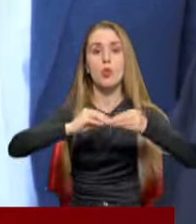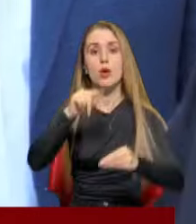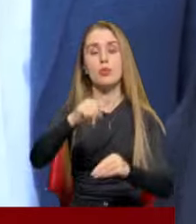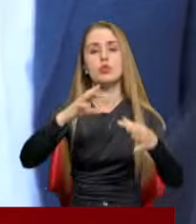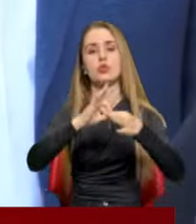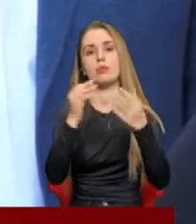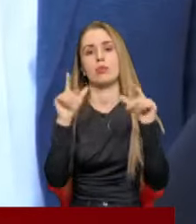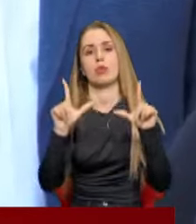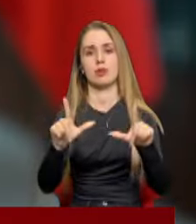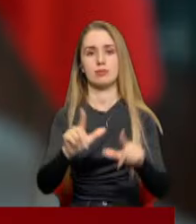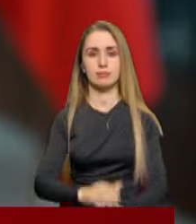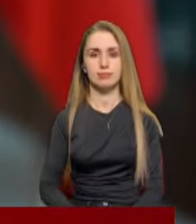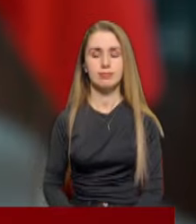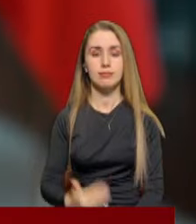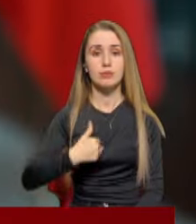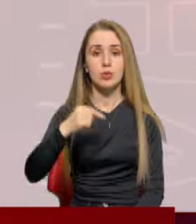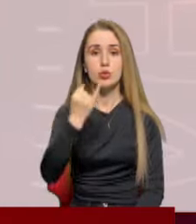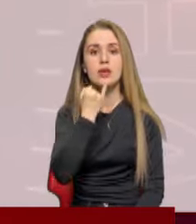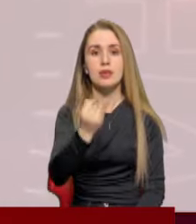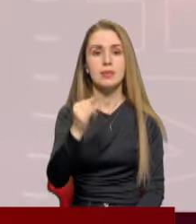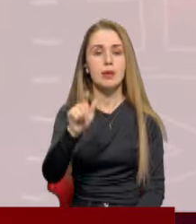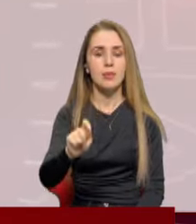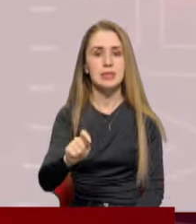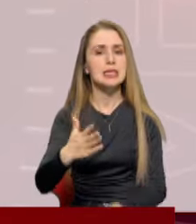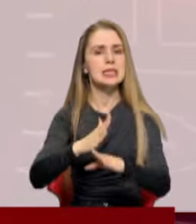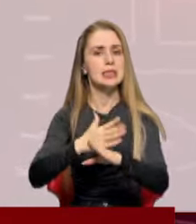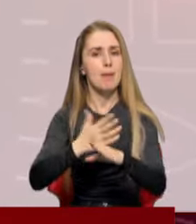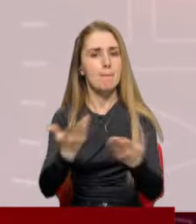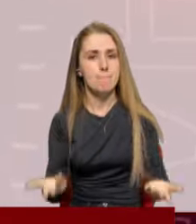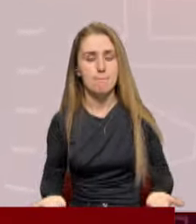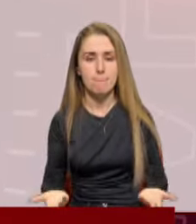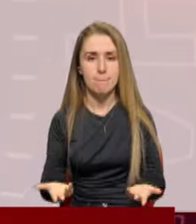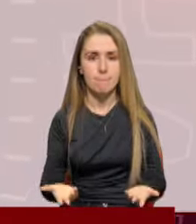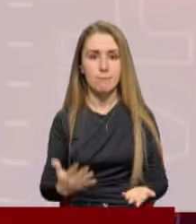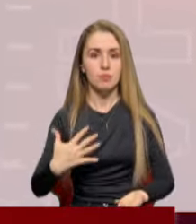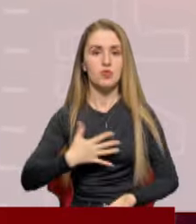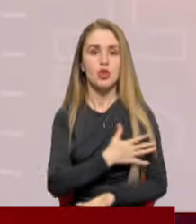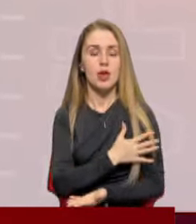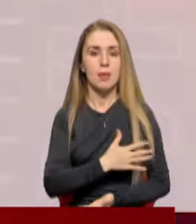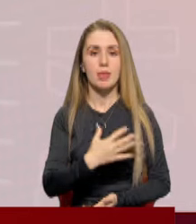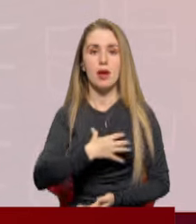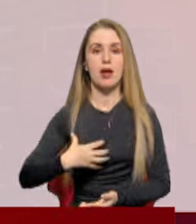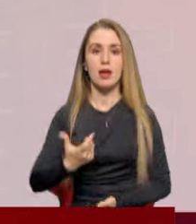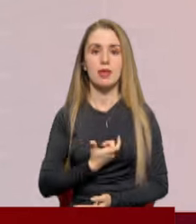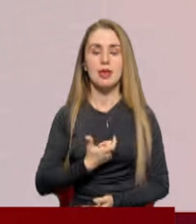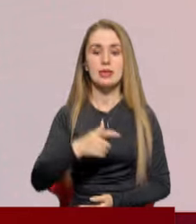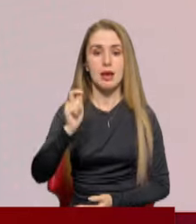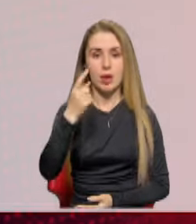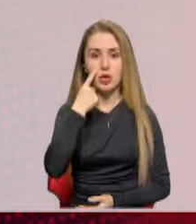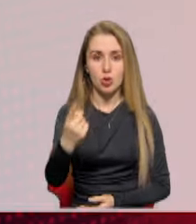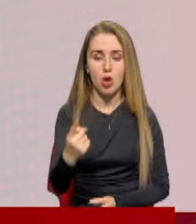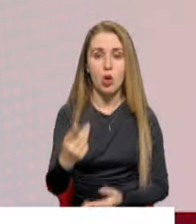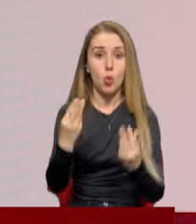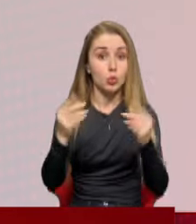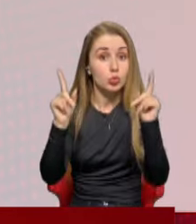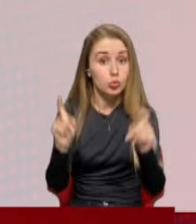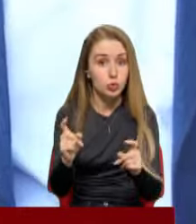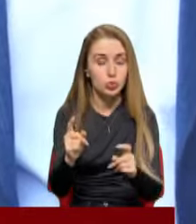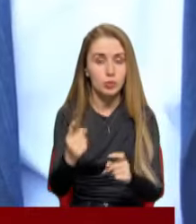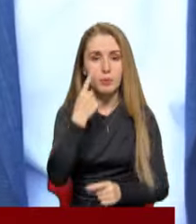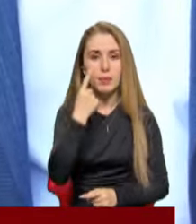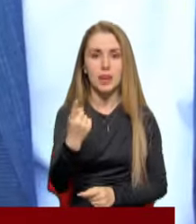sorunları çözmenin derdindeyim. Bizim bu ziyaretleri yapmamızın altında yatan gerçek de CHP ile bir anayasa yapma başlığı altında buluşabilir miyiz